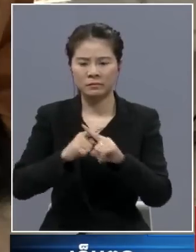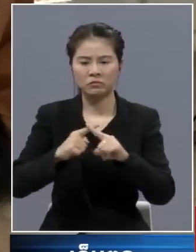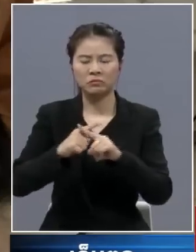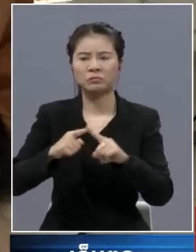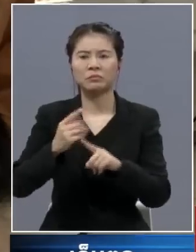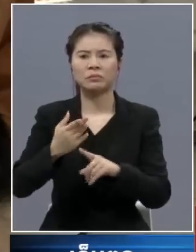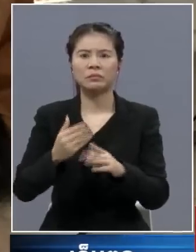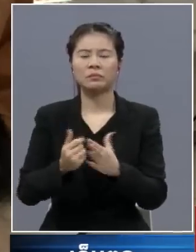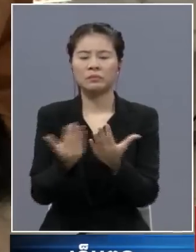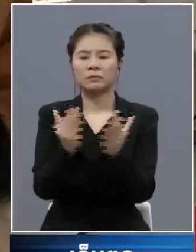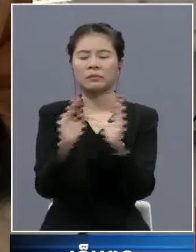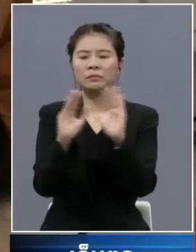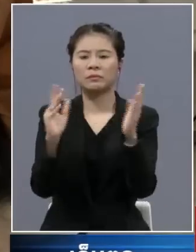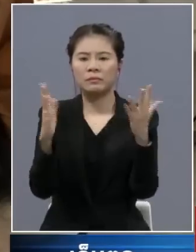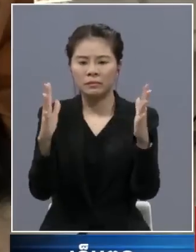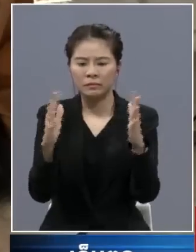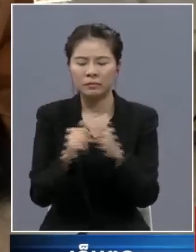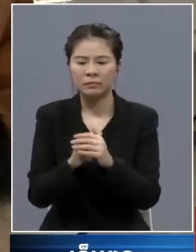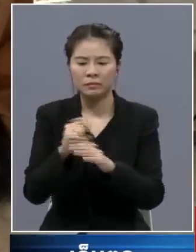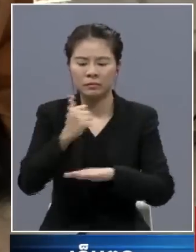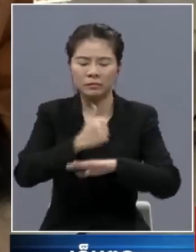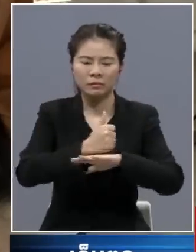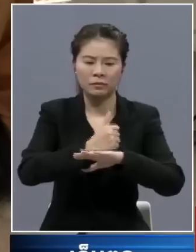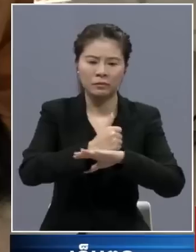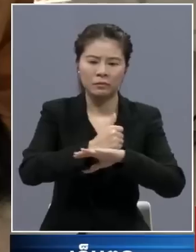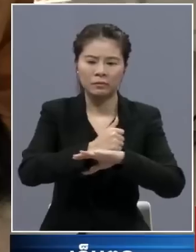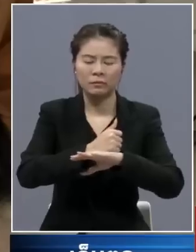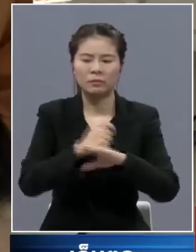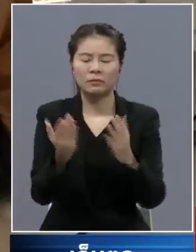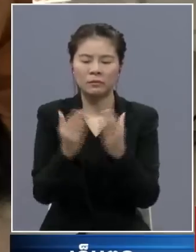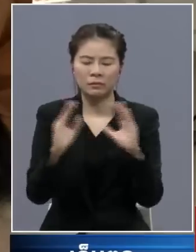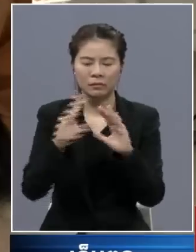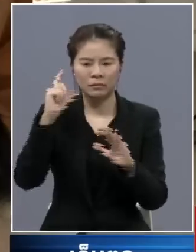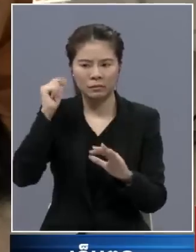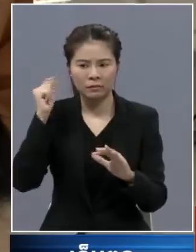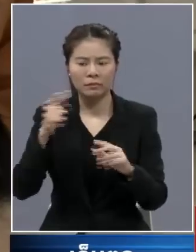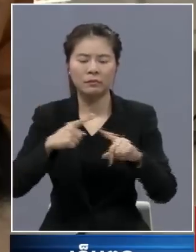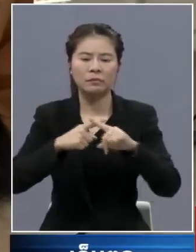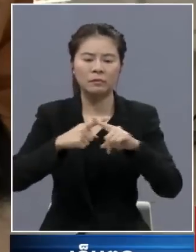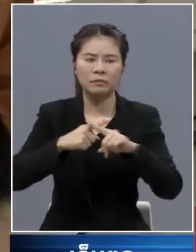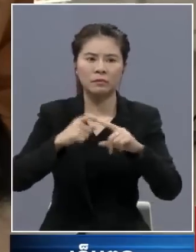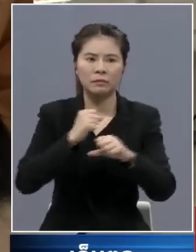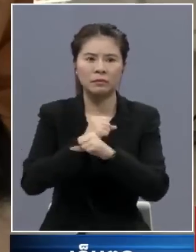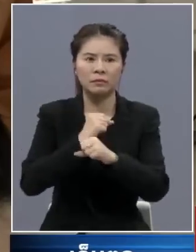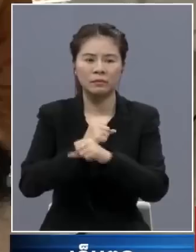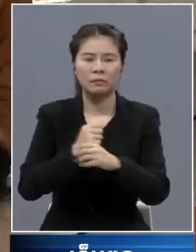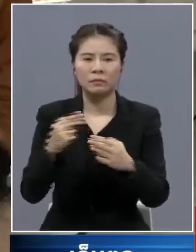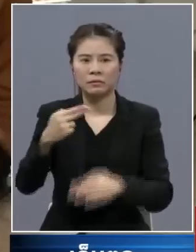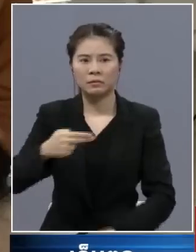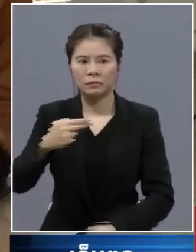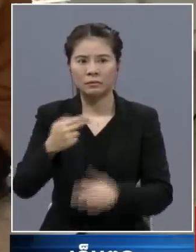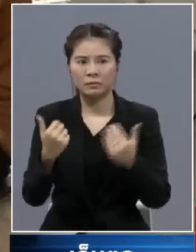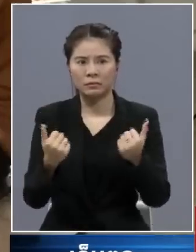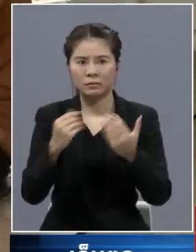ราวนี้เสียหลักเสียหัวหน้าไปแล้วคราวนี้ก็เหลือแล้วคราวนี้ก็เมียก็เจ็บมากหลานก็ยังเรียนอยู่